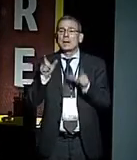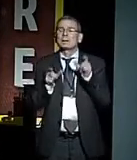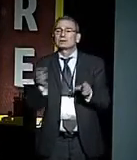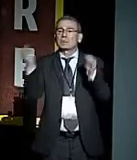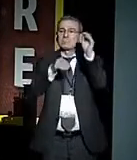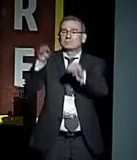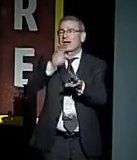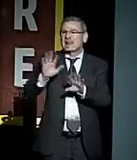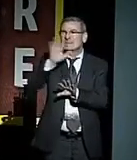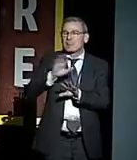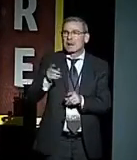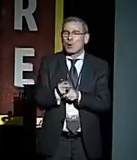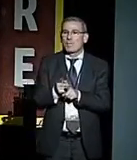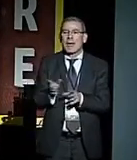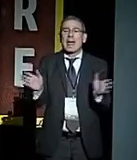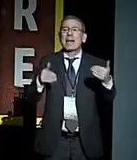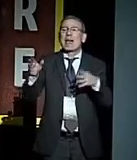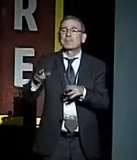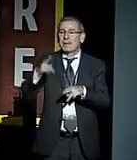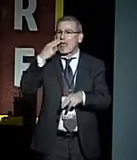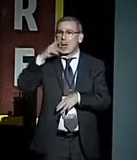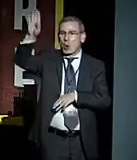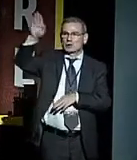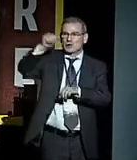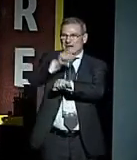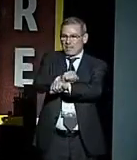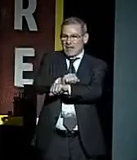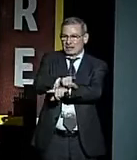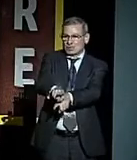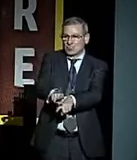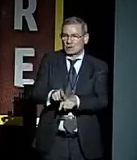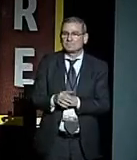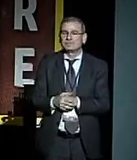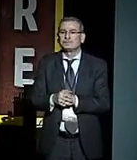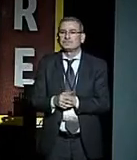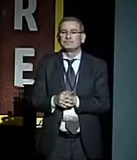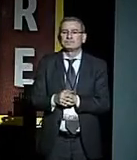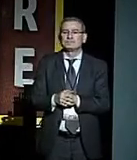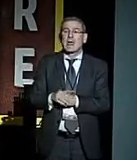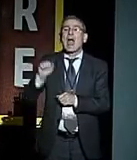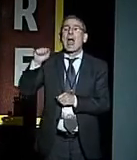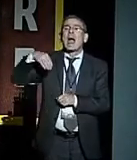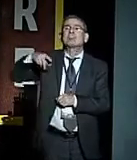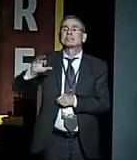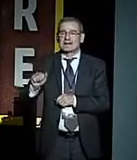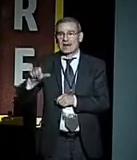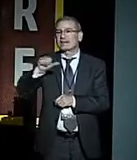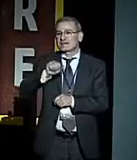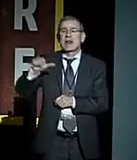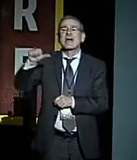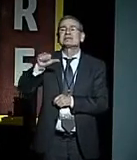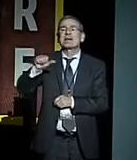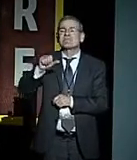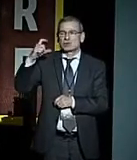di concentramento dalle Nazioni Unite, dall'UNHCR, OIM, Amnesty International, Save the